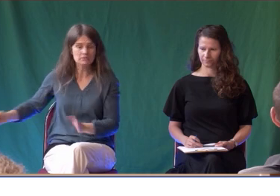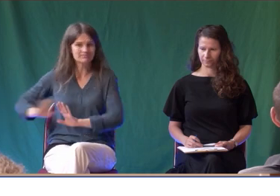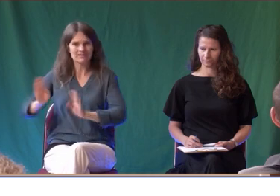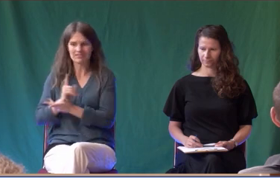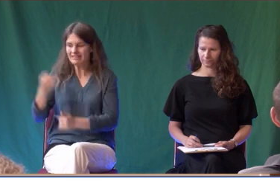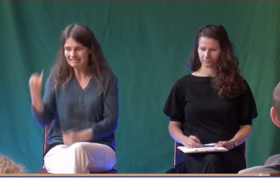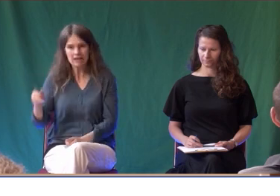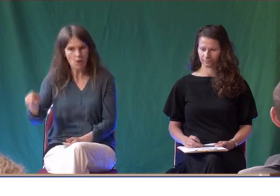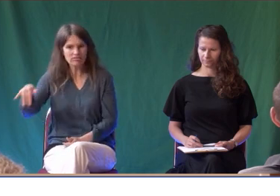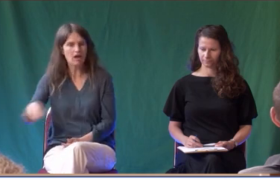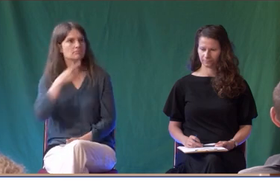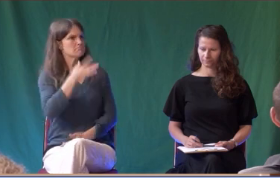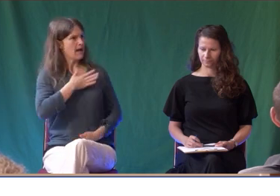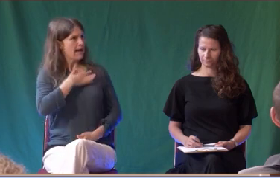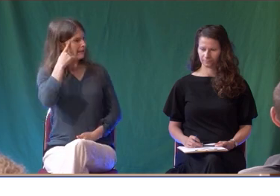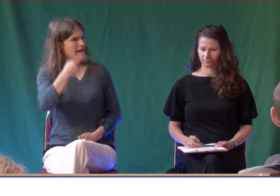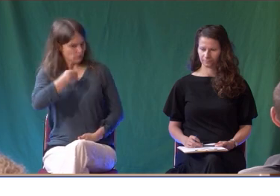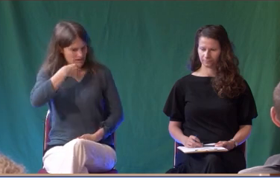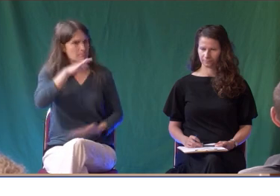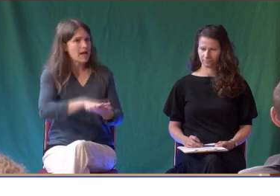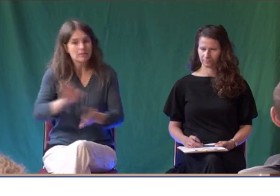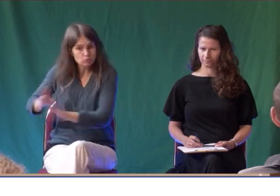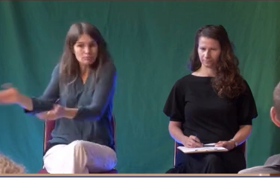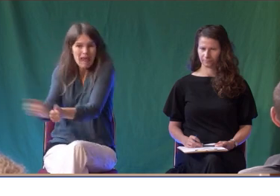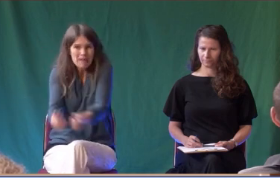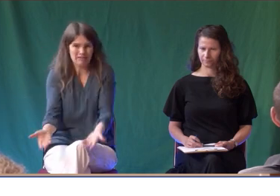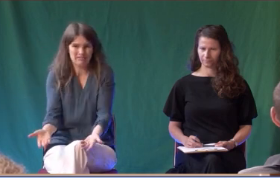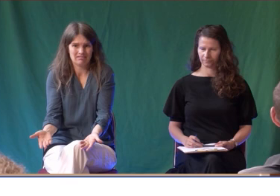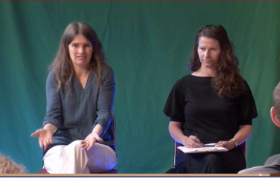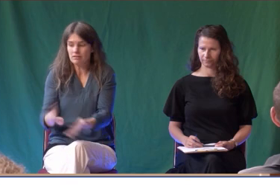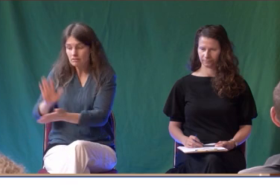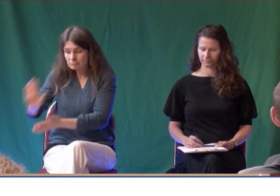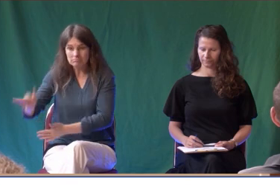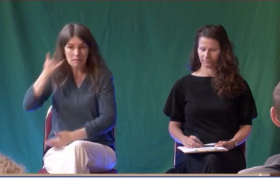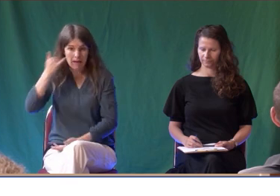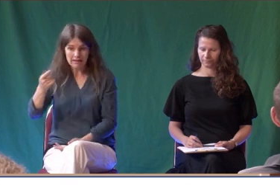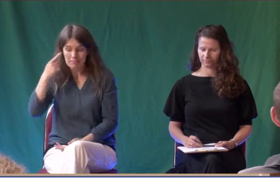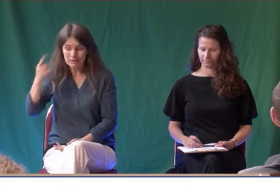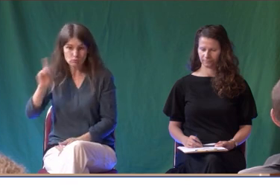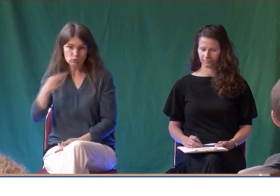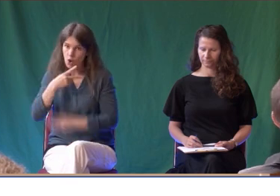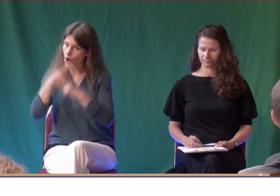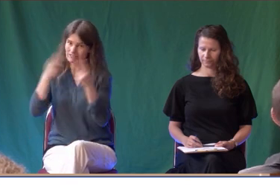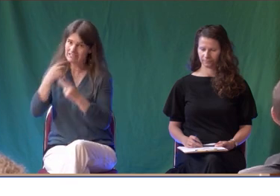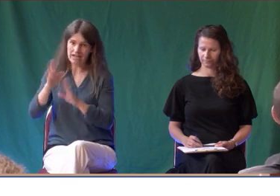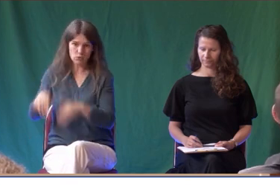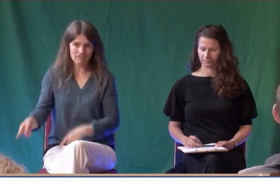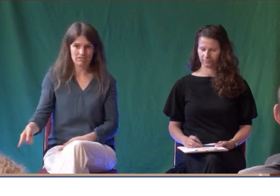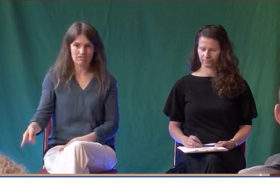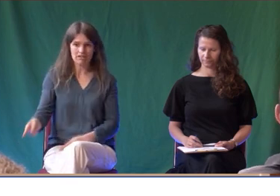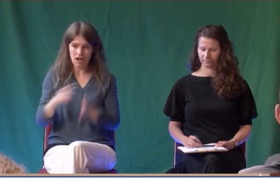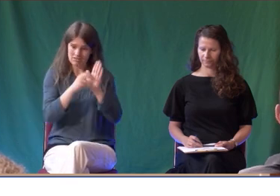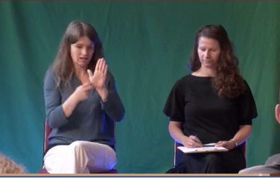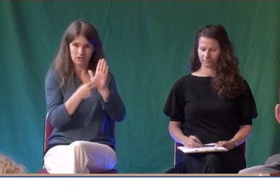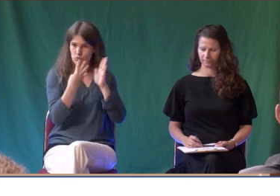man es geht um die Beteiligungsrechte die ein Kind hat das muss seine Meinung sagen können das steht auch in dem Artikel 9 nämlich dass alle